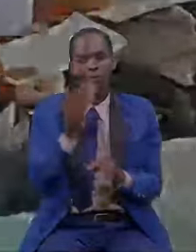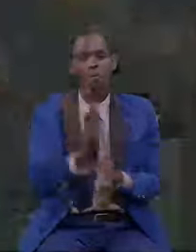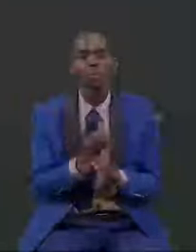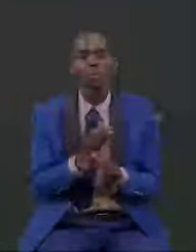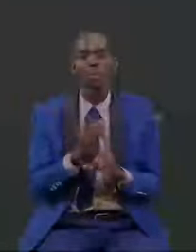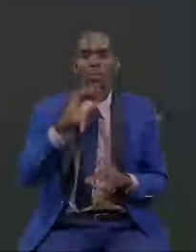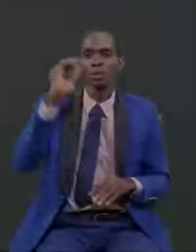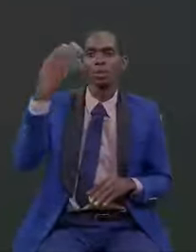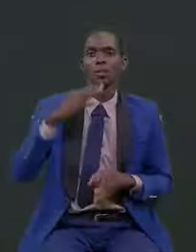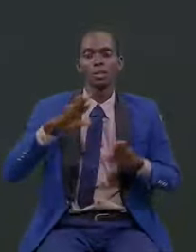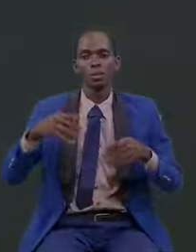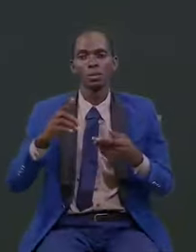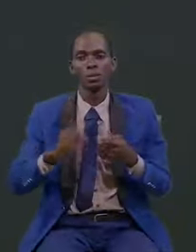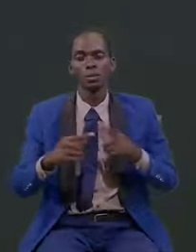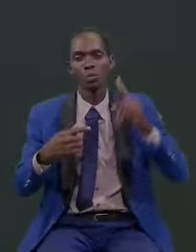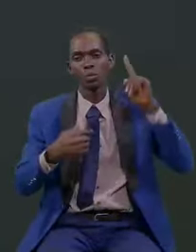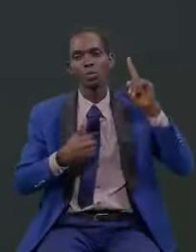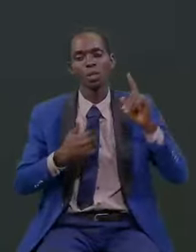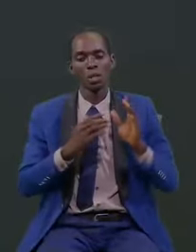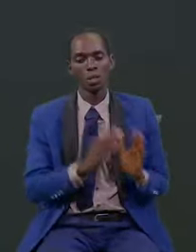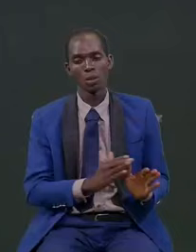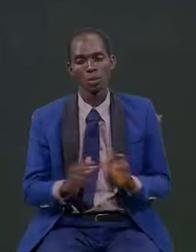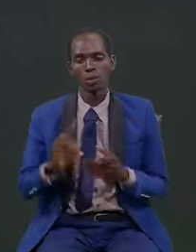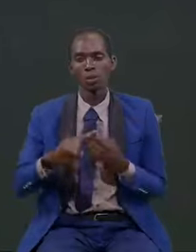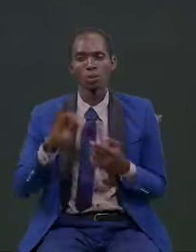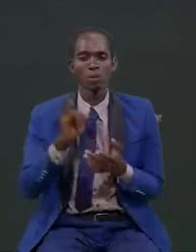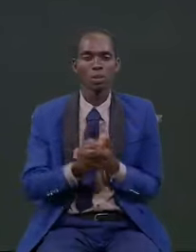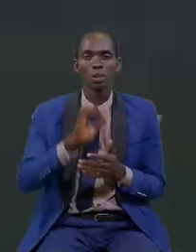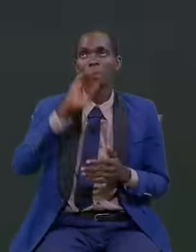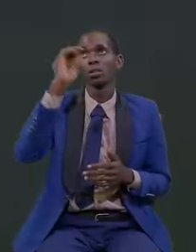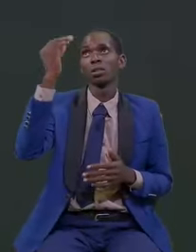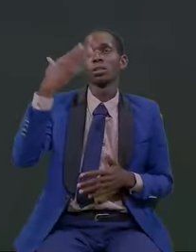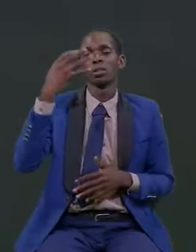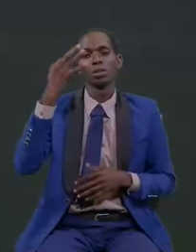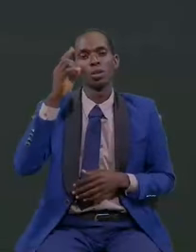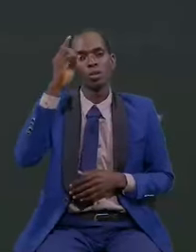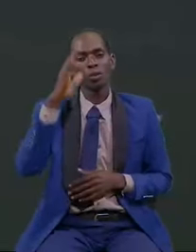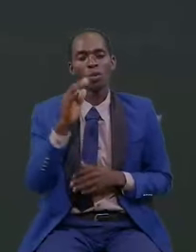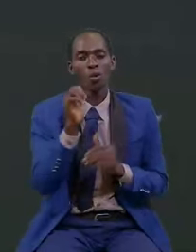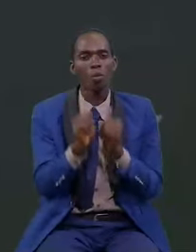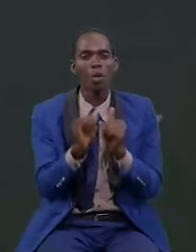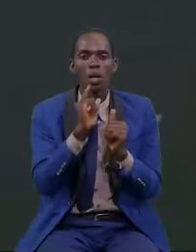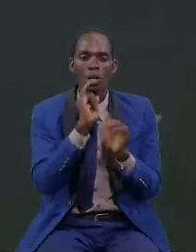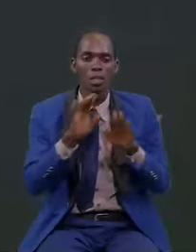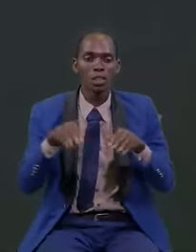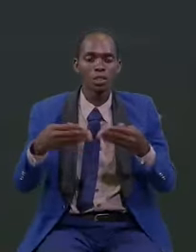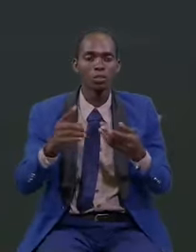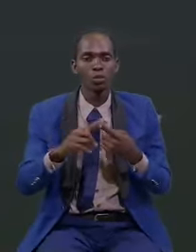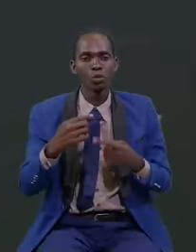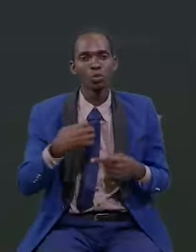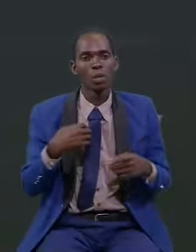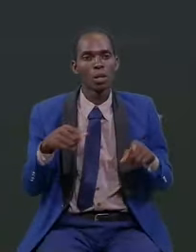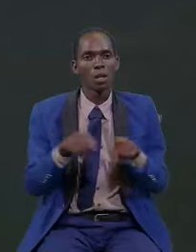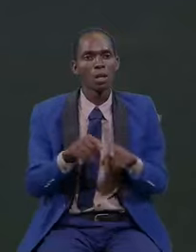m'a été donnée. Et selon cette grâce de Dieu qui m'a été donnée,